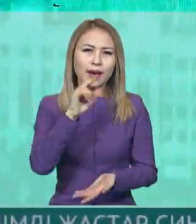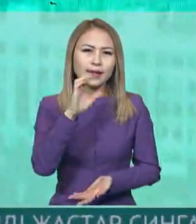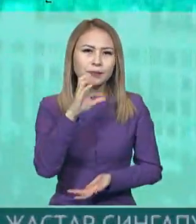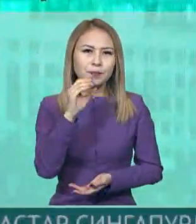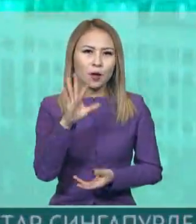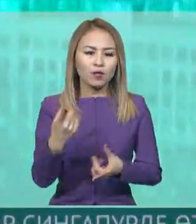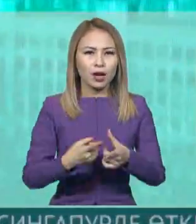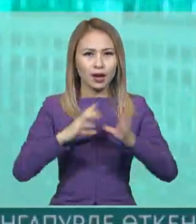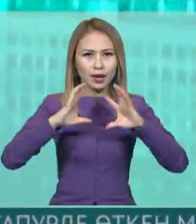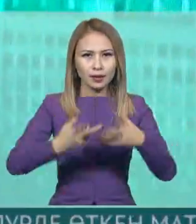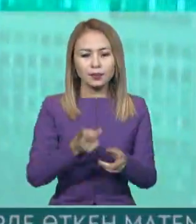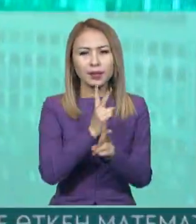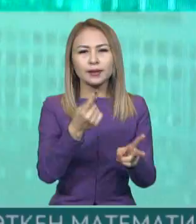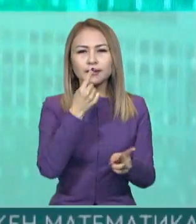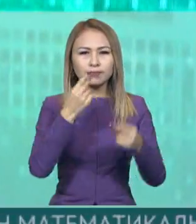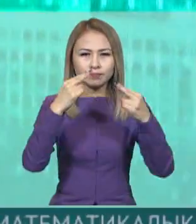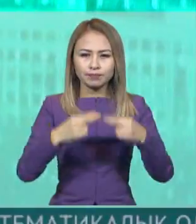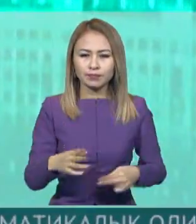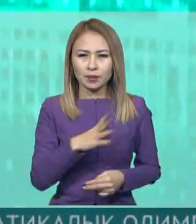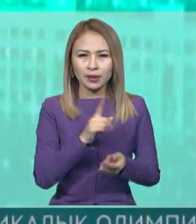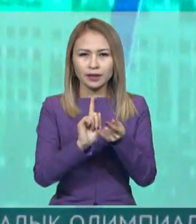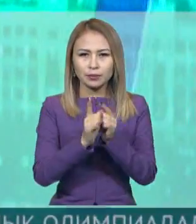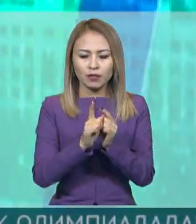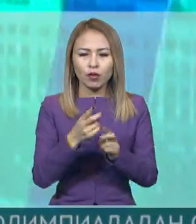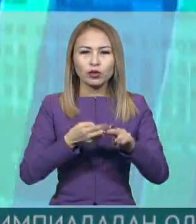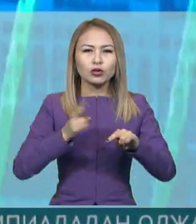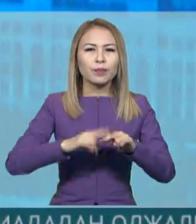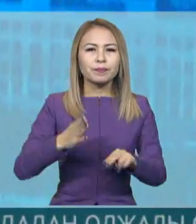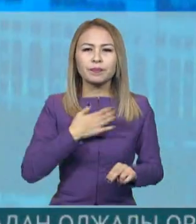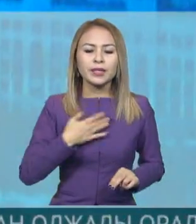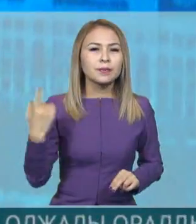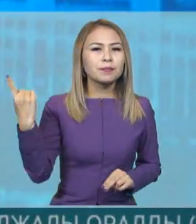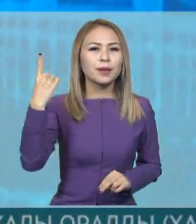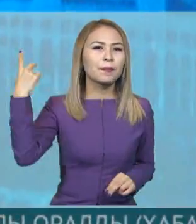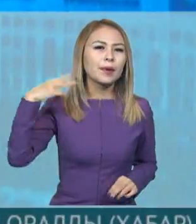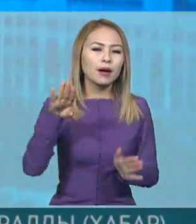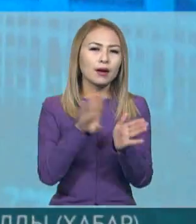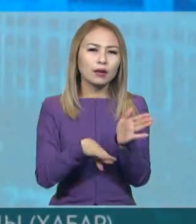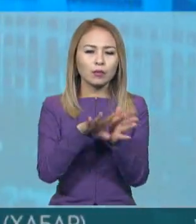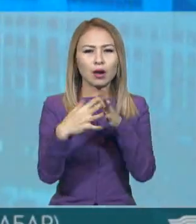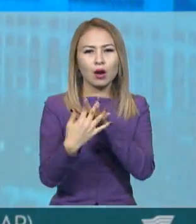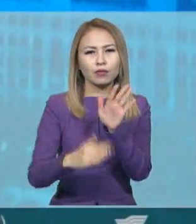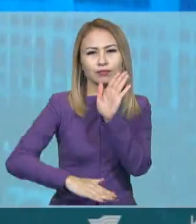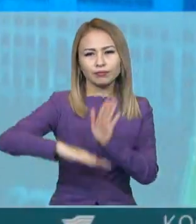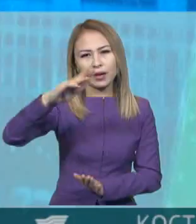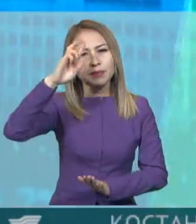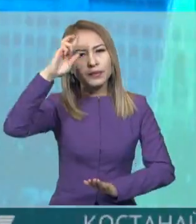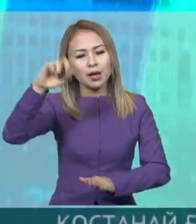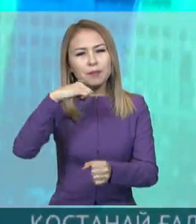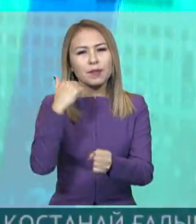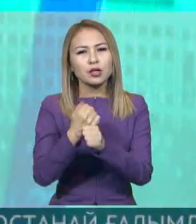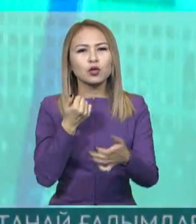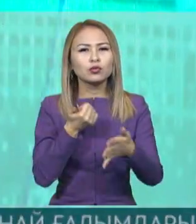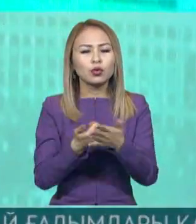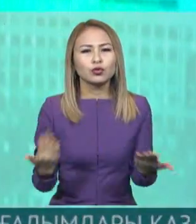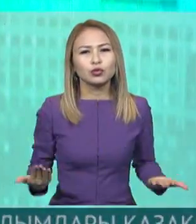туындысы әлемнің бірнеше тіліне аударылған болатын. Бұл еңбекте еліміздің тұңғыш президентінің қарапайым ауыл баласынан мемлекет басшысына